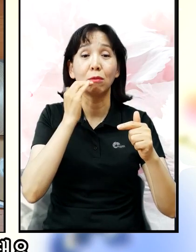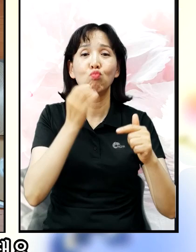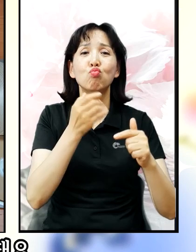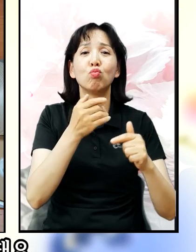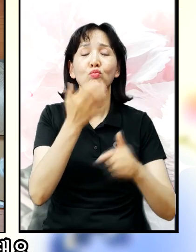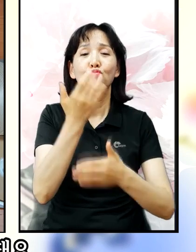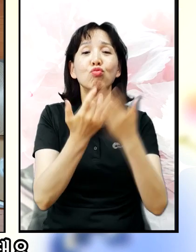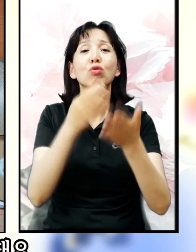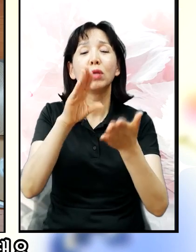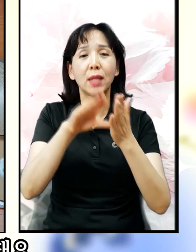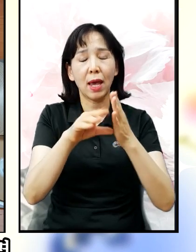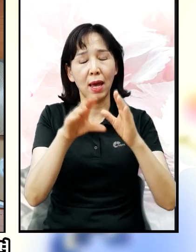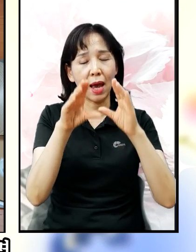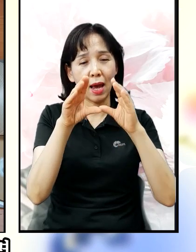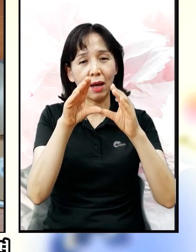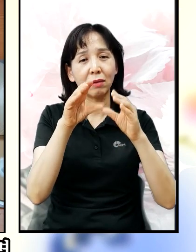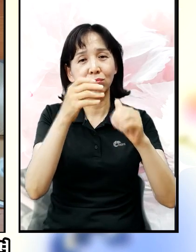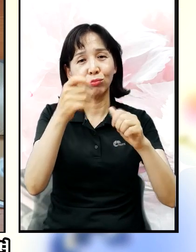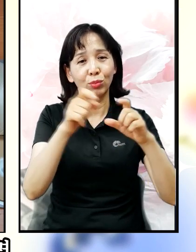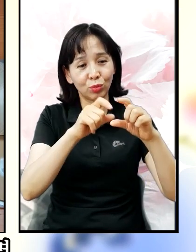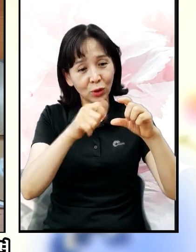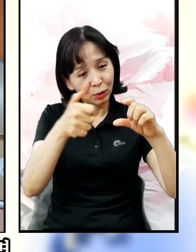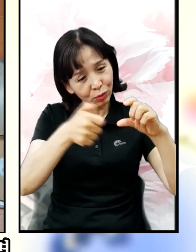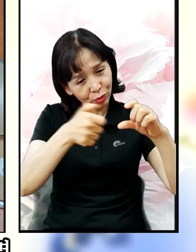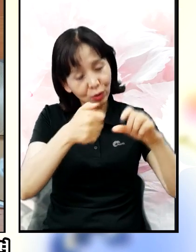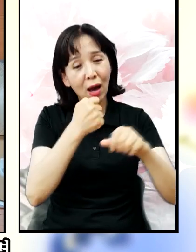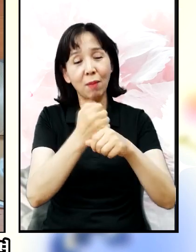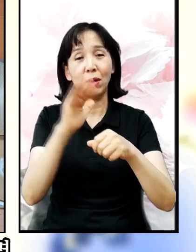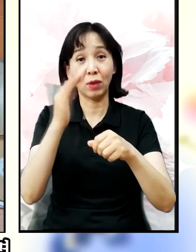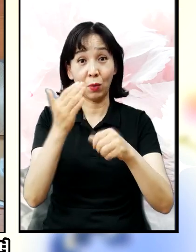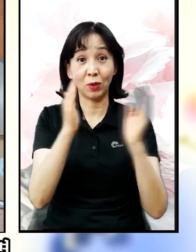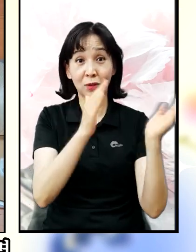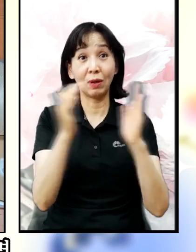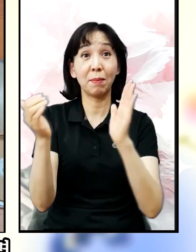불꽃에서 해주시면 돼요. 자, 이렇게 정리가 됐으면은